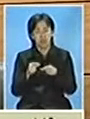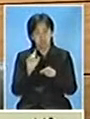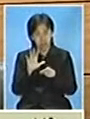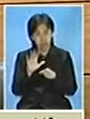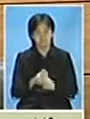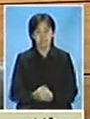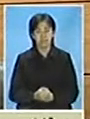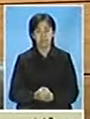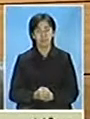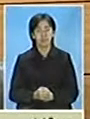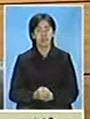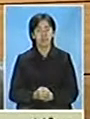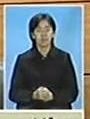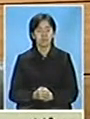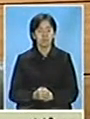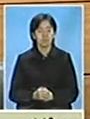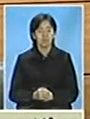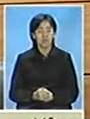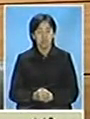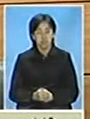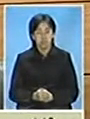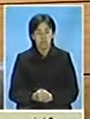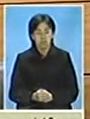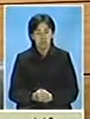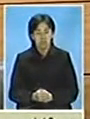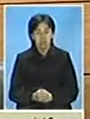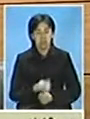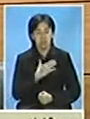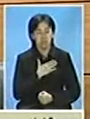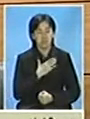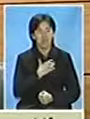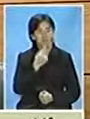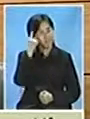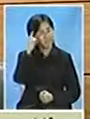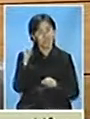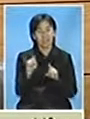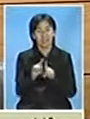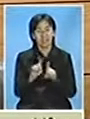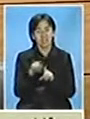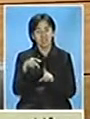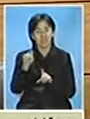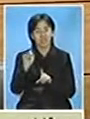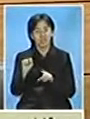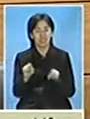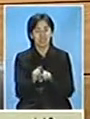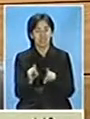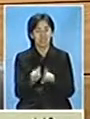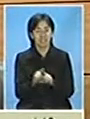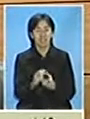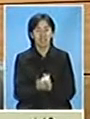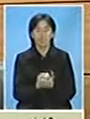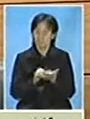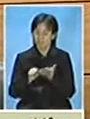เพราะฉะนั้นในความคิดเห็นผมเห็นเหมือนกับอาจารย์ประเสริฐว่าในกรณีนี้มันจะต้องแก้ให้มัน